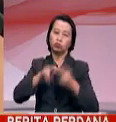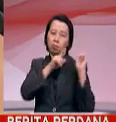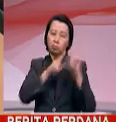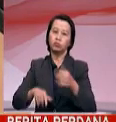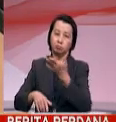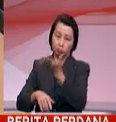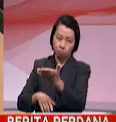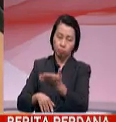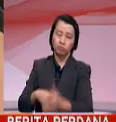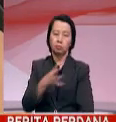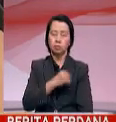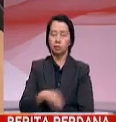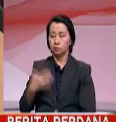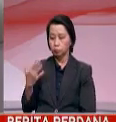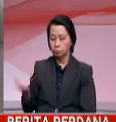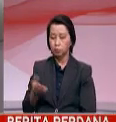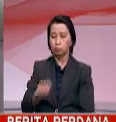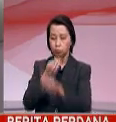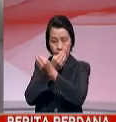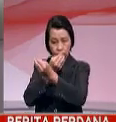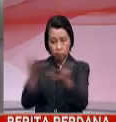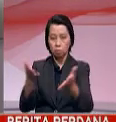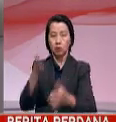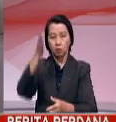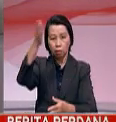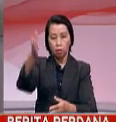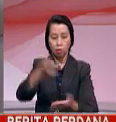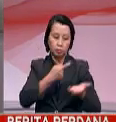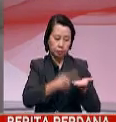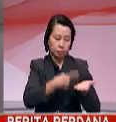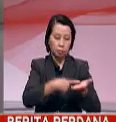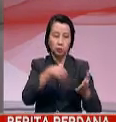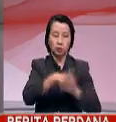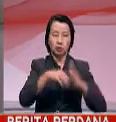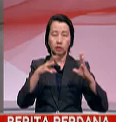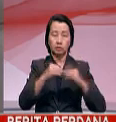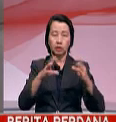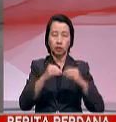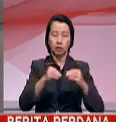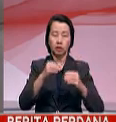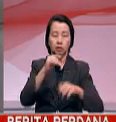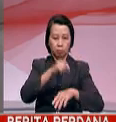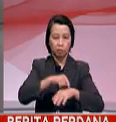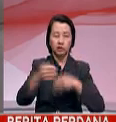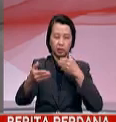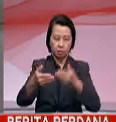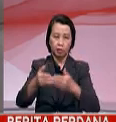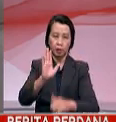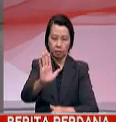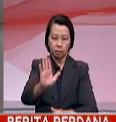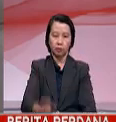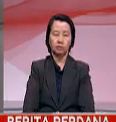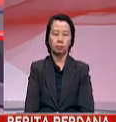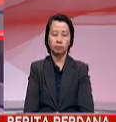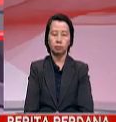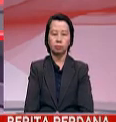daripada Mohd Rawi. Beliau memaklumkan perkara itu akan dibincang dalam mesyuarat pada masa terdekat.